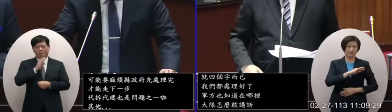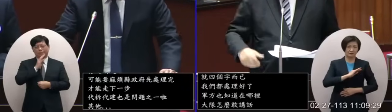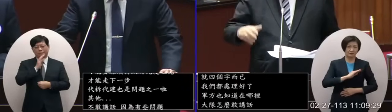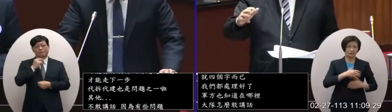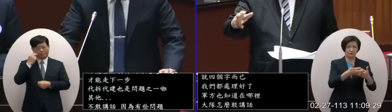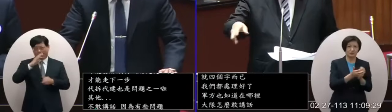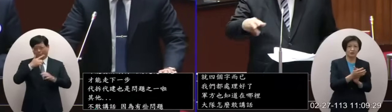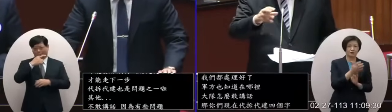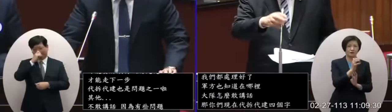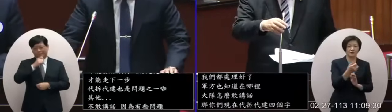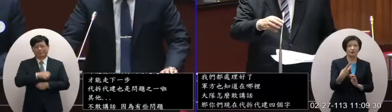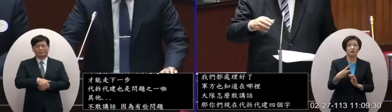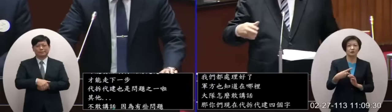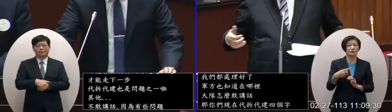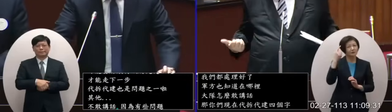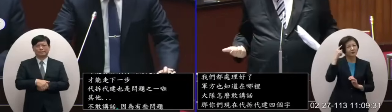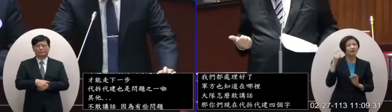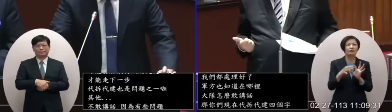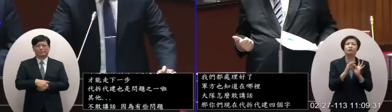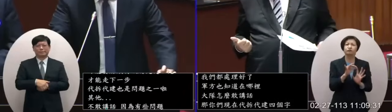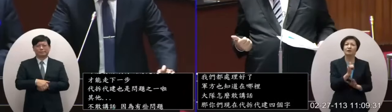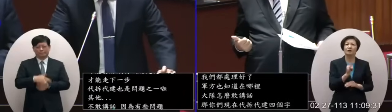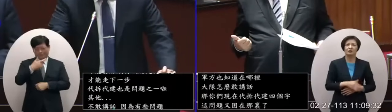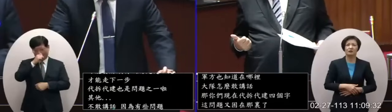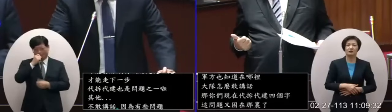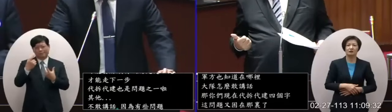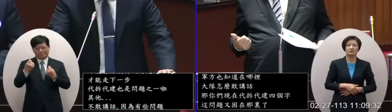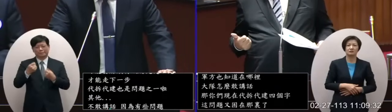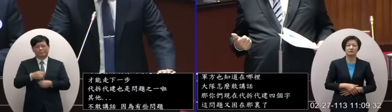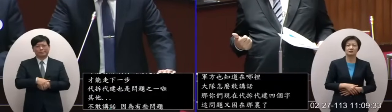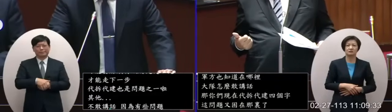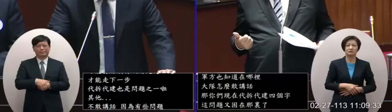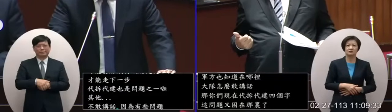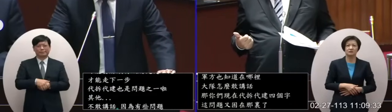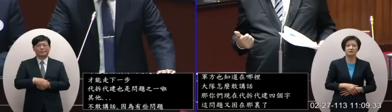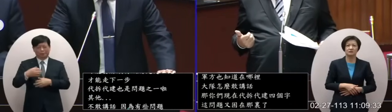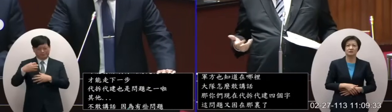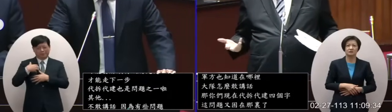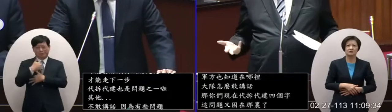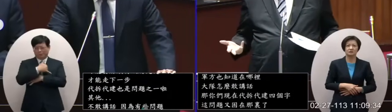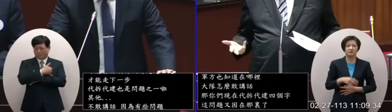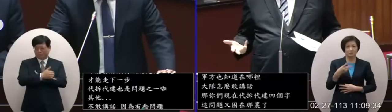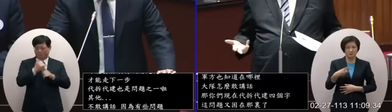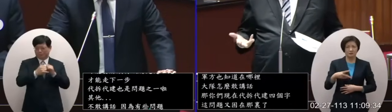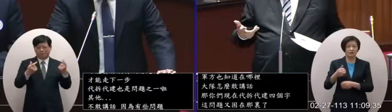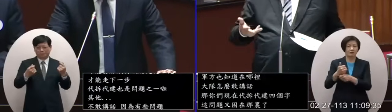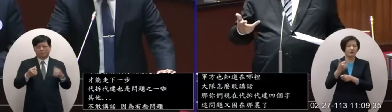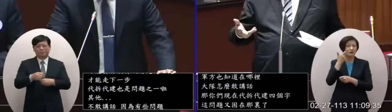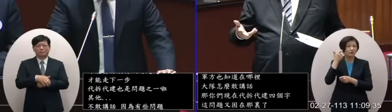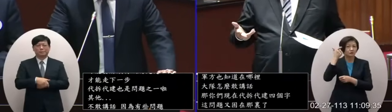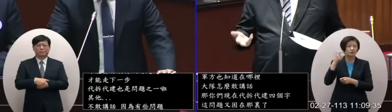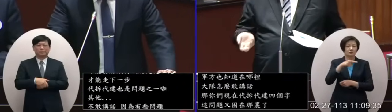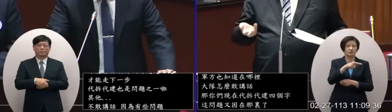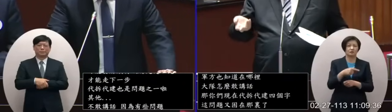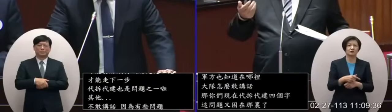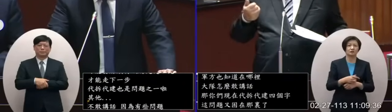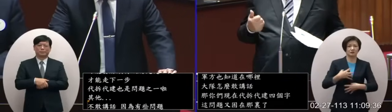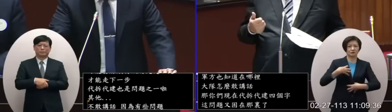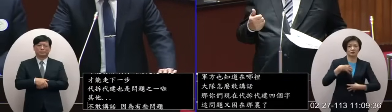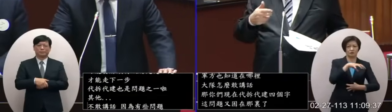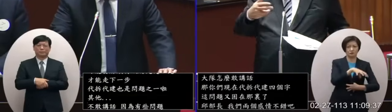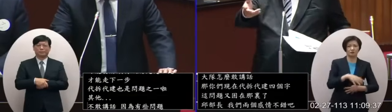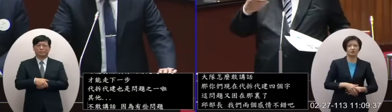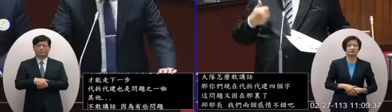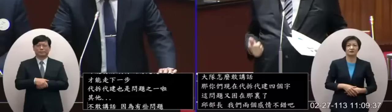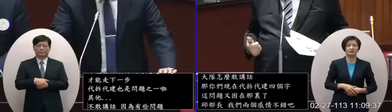是感情很好。 国防部跟县政府感情也不错吧？ 也很好，对。距离一家嘛，是。 我也注意到了，你看你到马祖去，我也没送你什